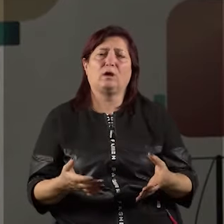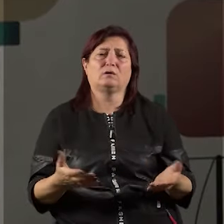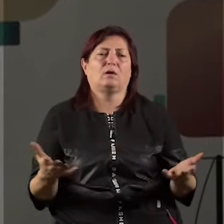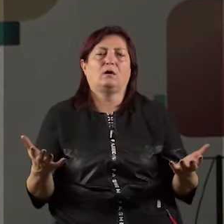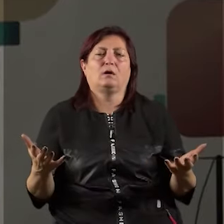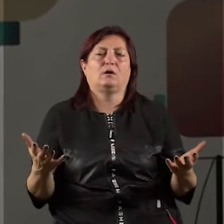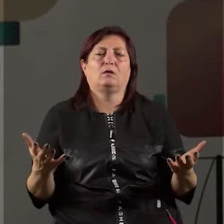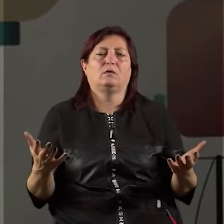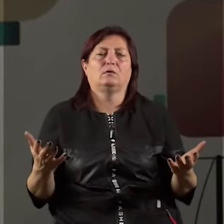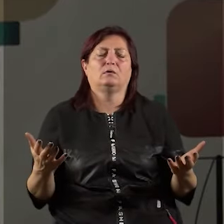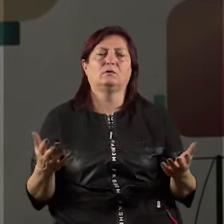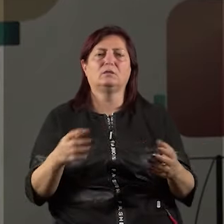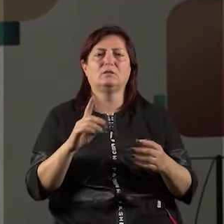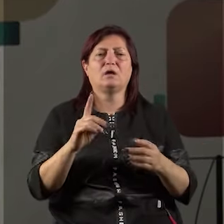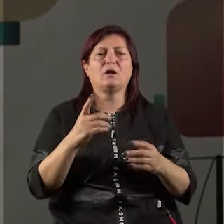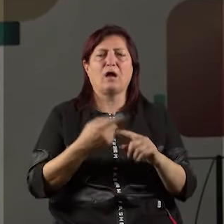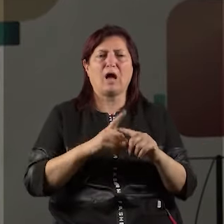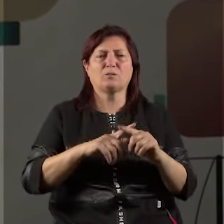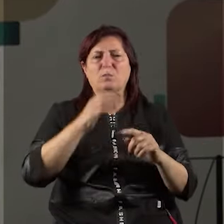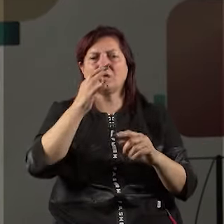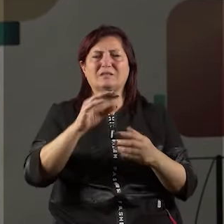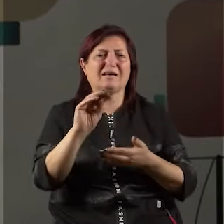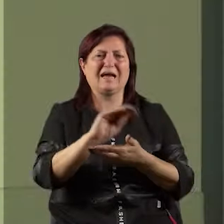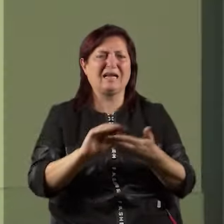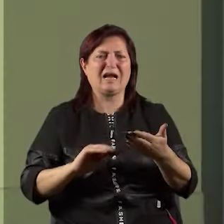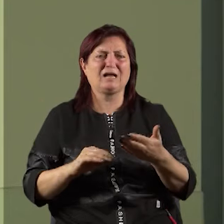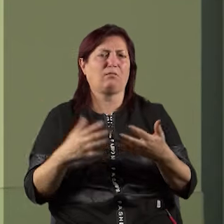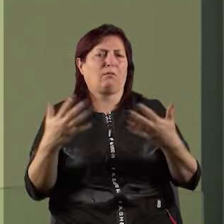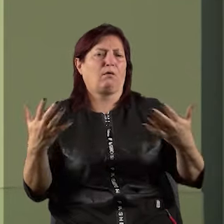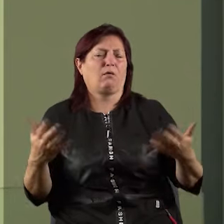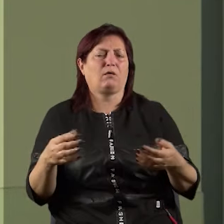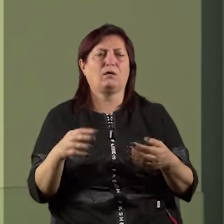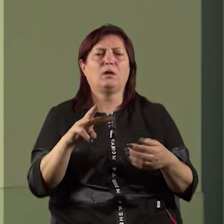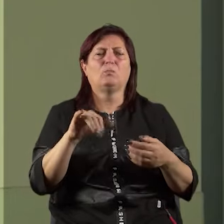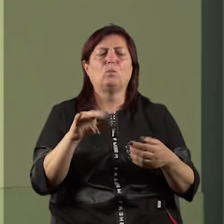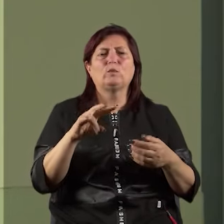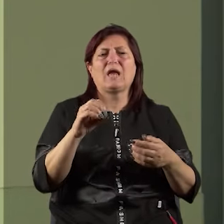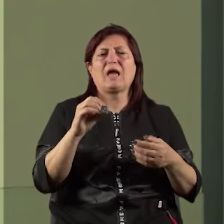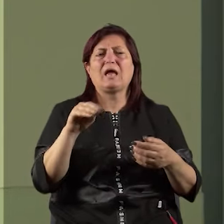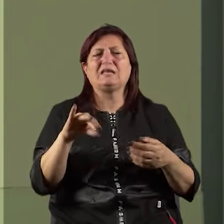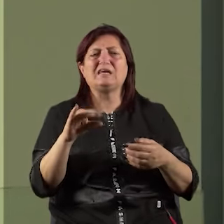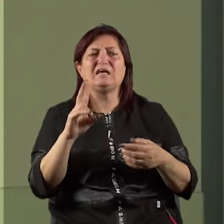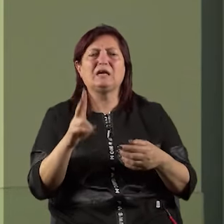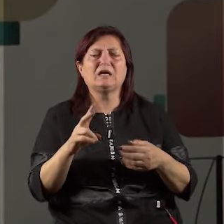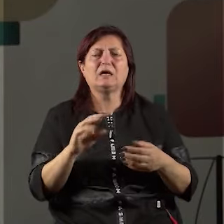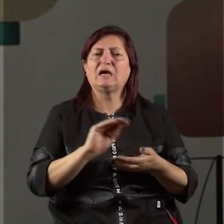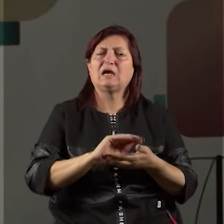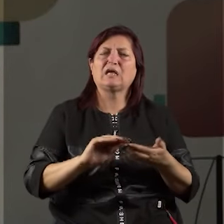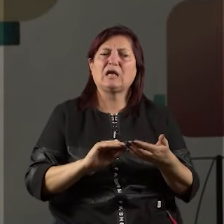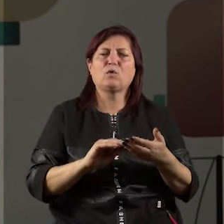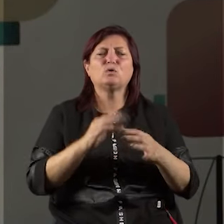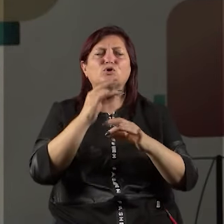պատրանքային, այսպես ասած, գրողը մունետիկն է, գրողը, չգիտեմ, շեփորահարն է, գրող